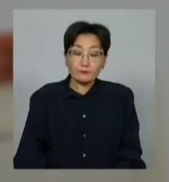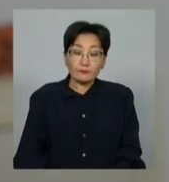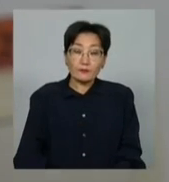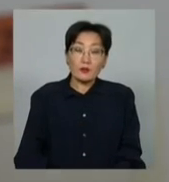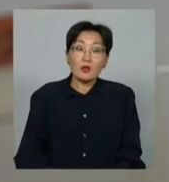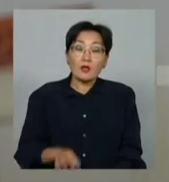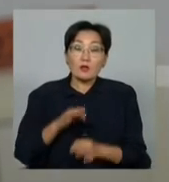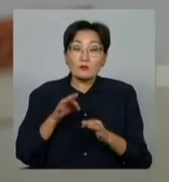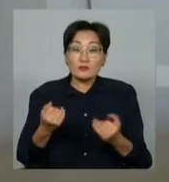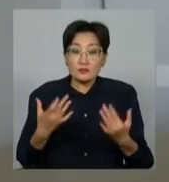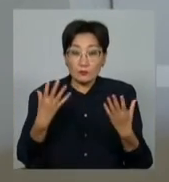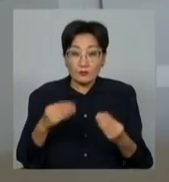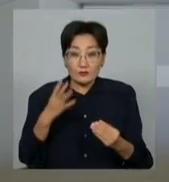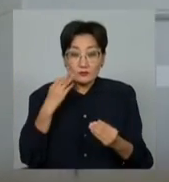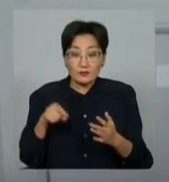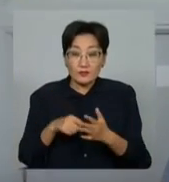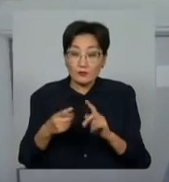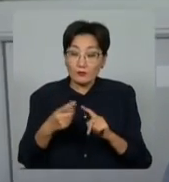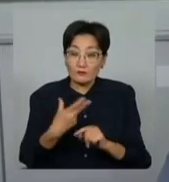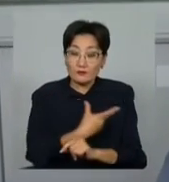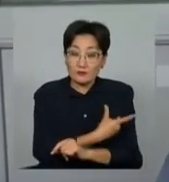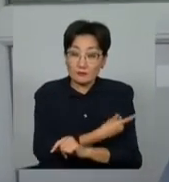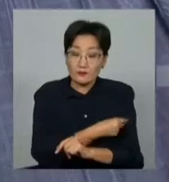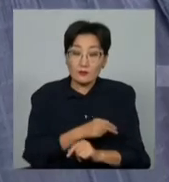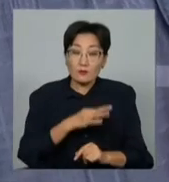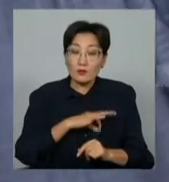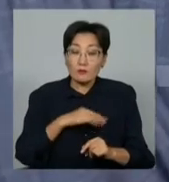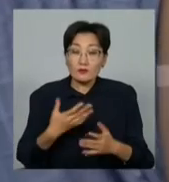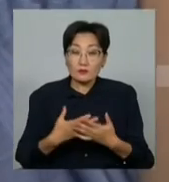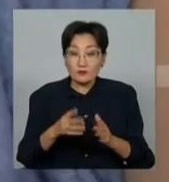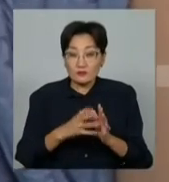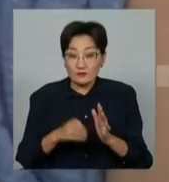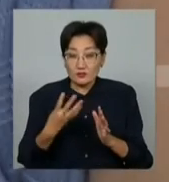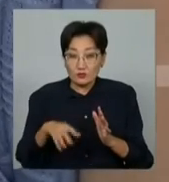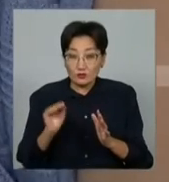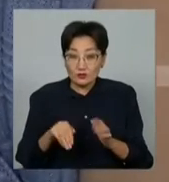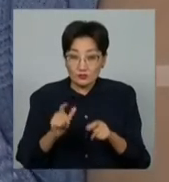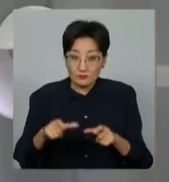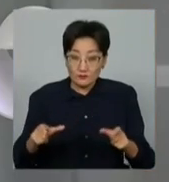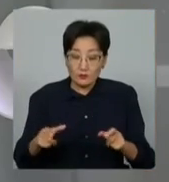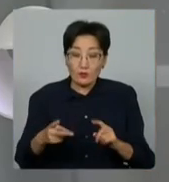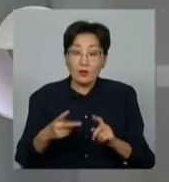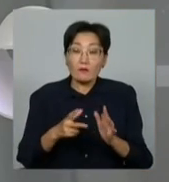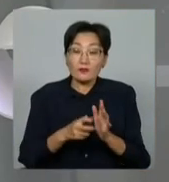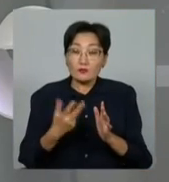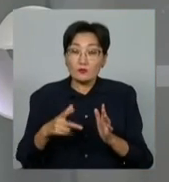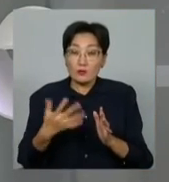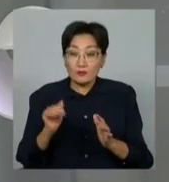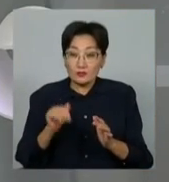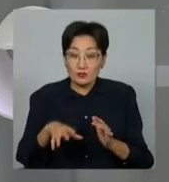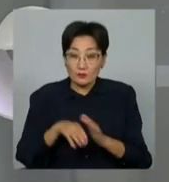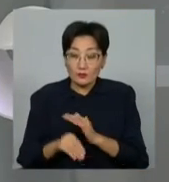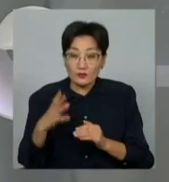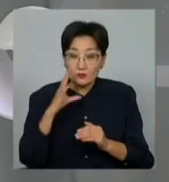отметим на сегодня в алматы первым компонентом вакцины привиты почти девятьсот сорок тысяч человек восемьсот тридцать пять тысяч из них